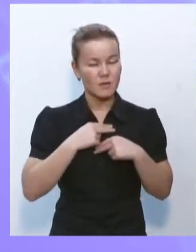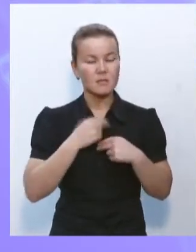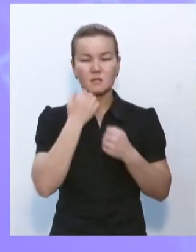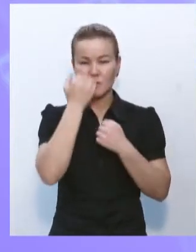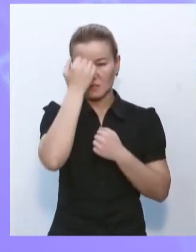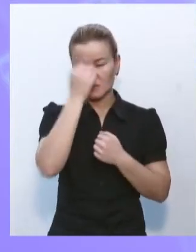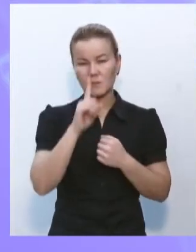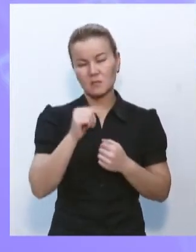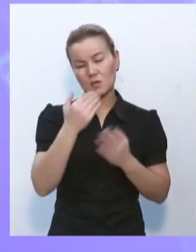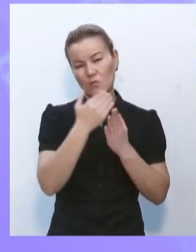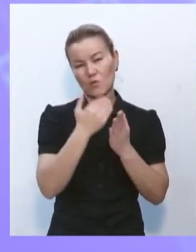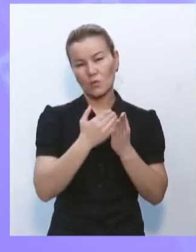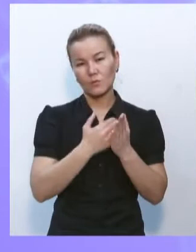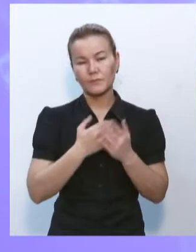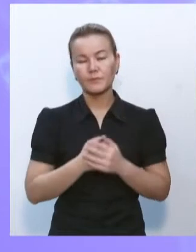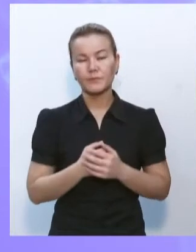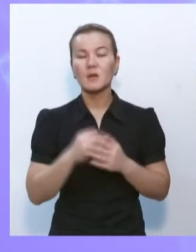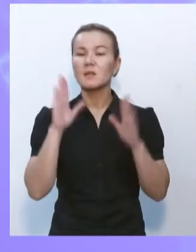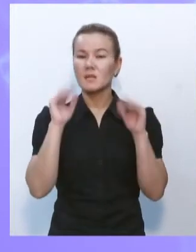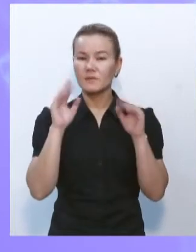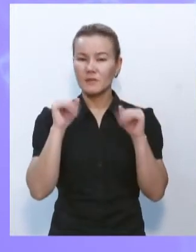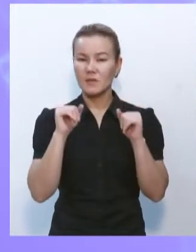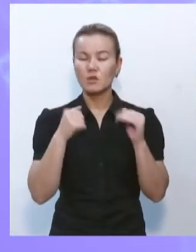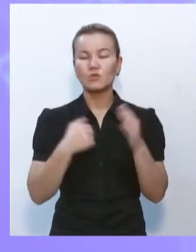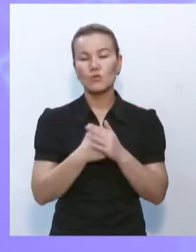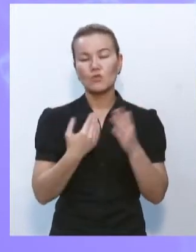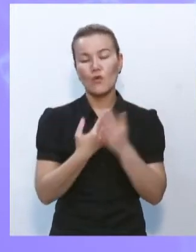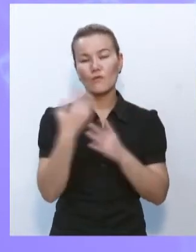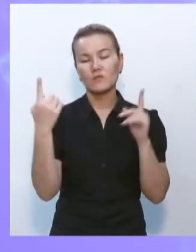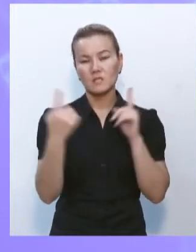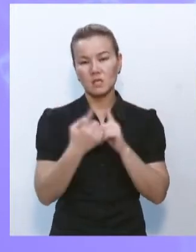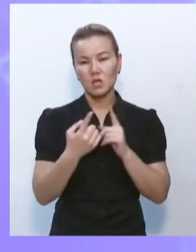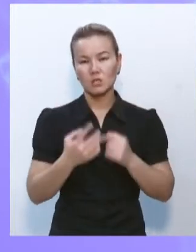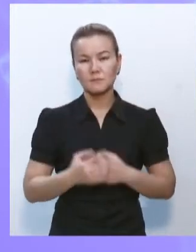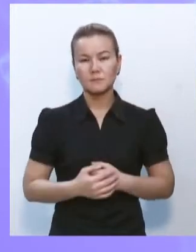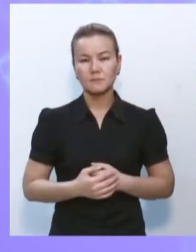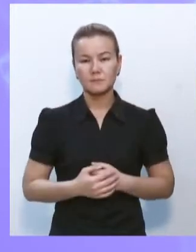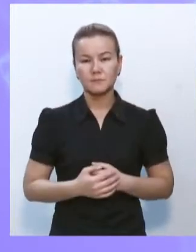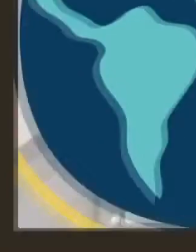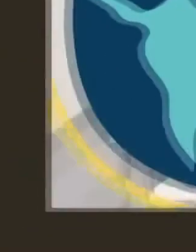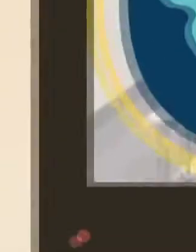Спасибо за урок. До свидания, до новых встреч!